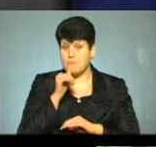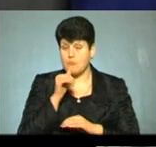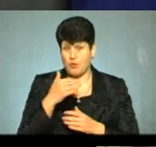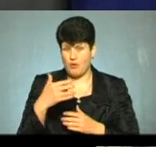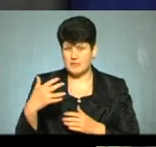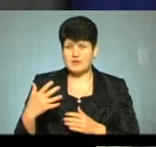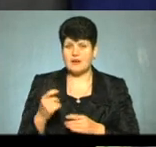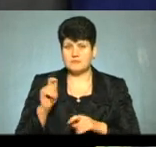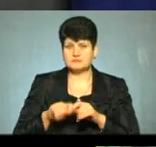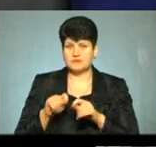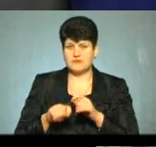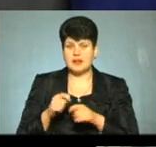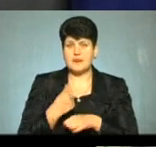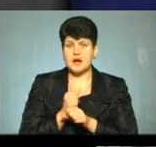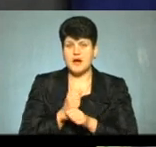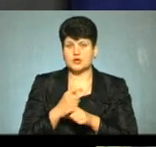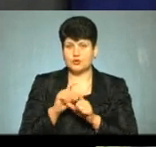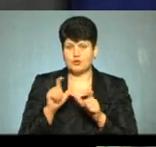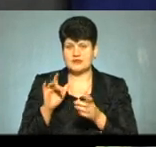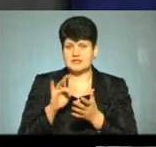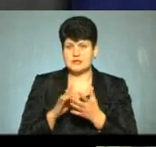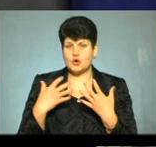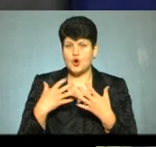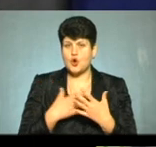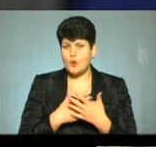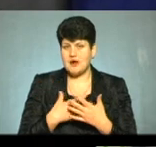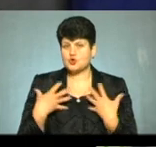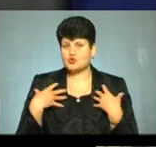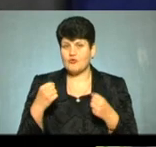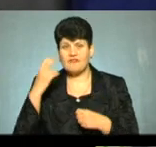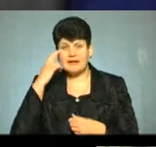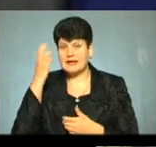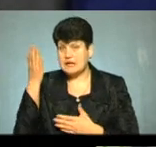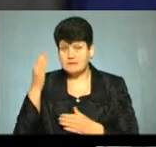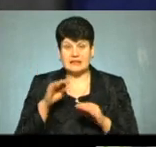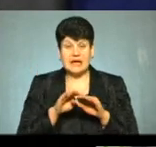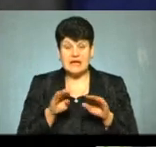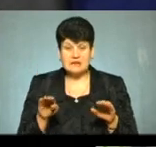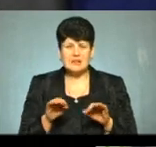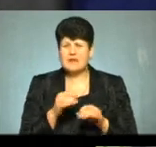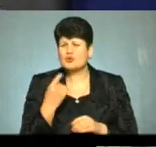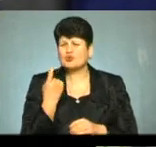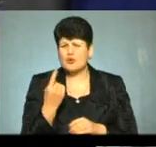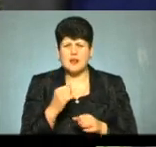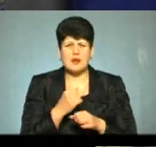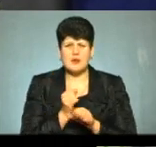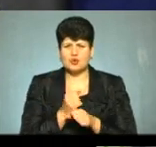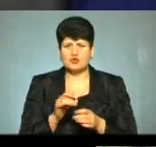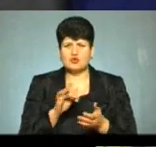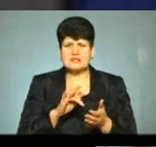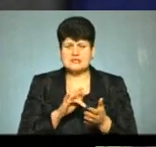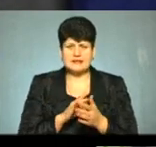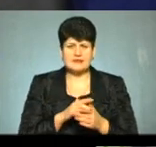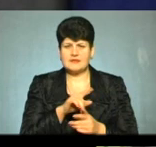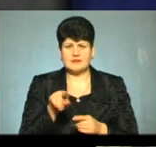для подальшої діагностики в лабораторію Центру громадського здоров'я у Київ. На рівні жодного обласного лабораторного